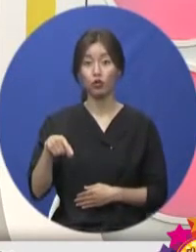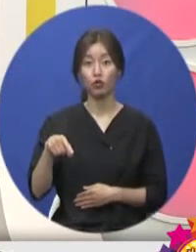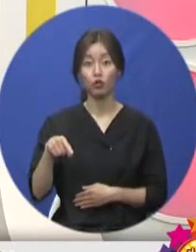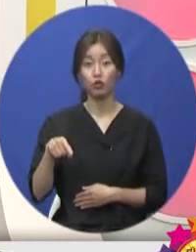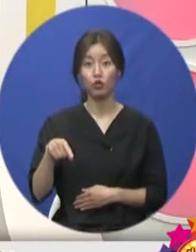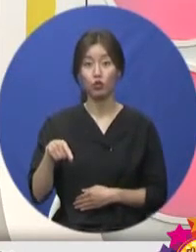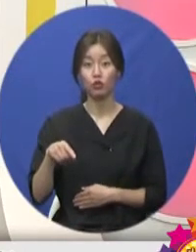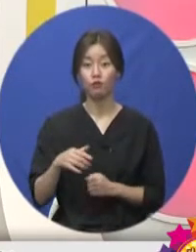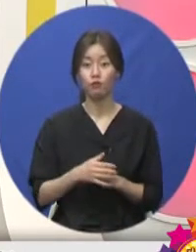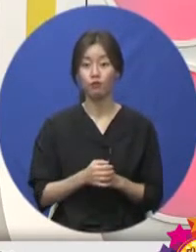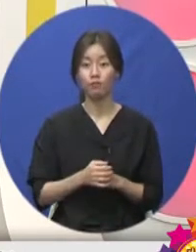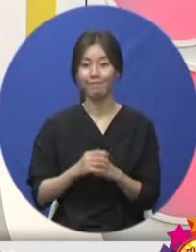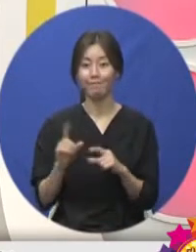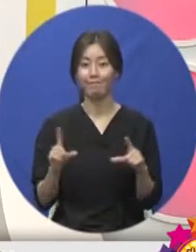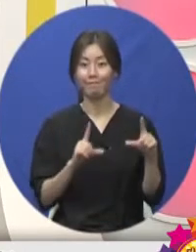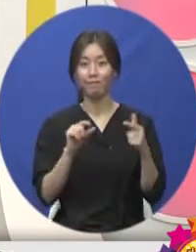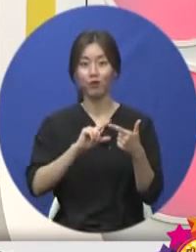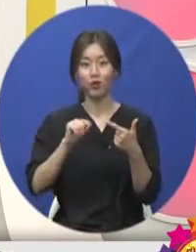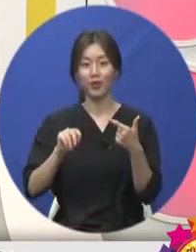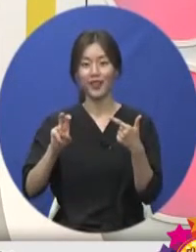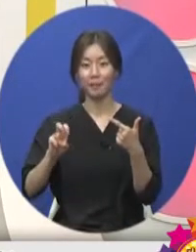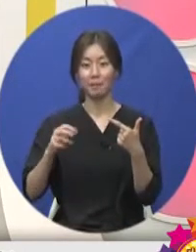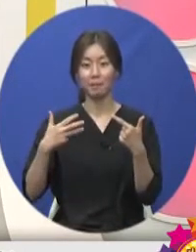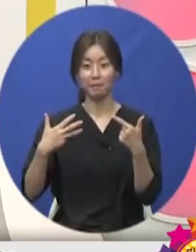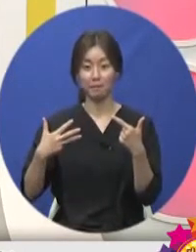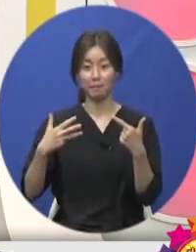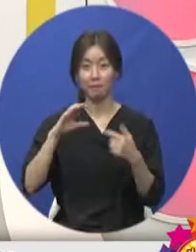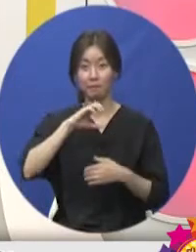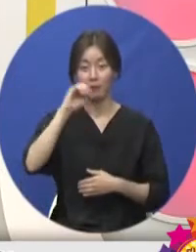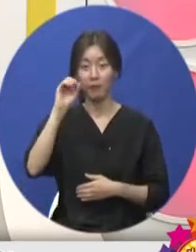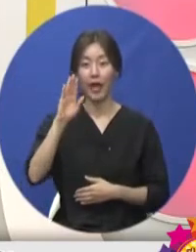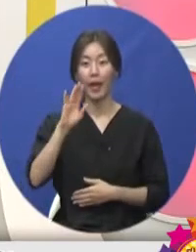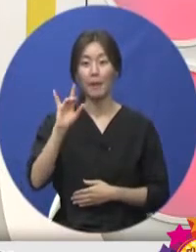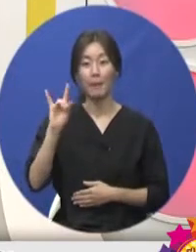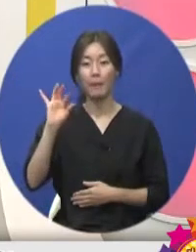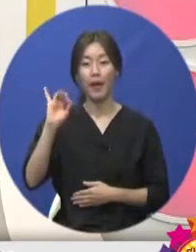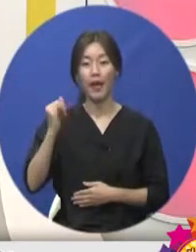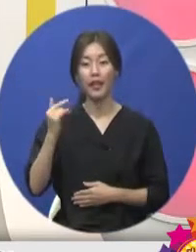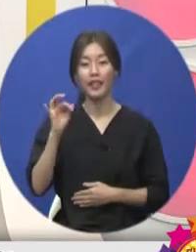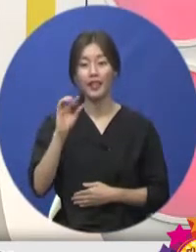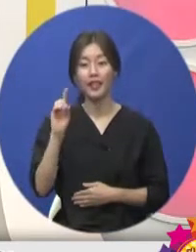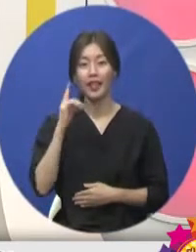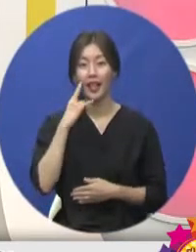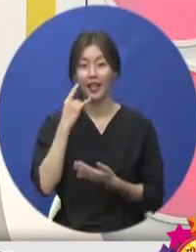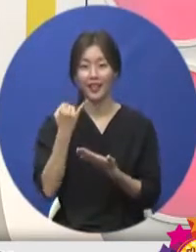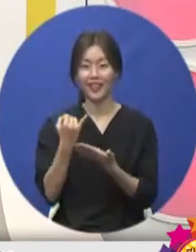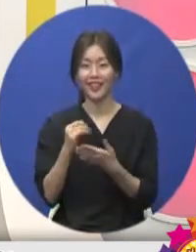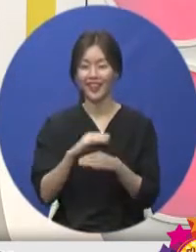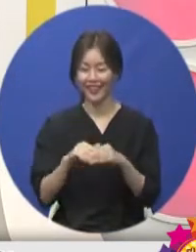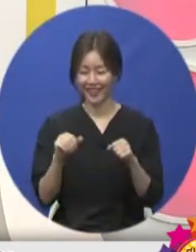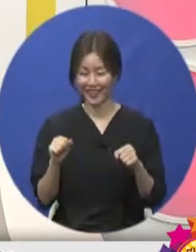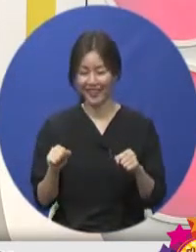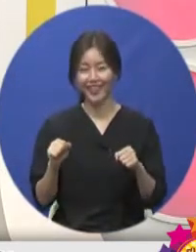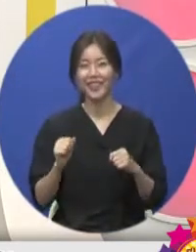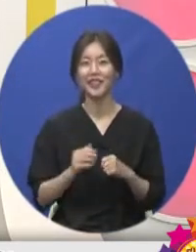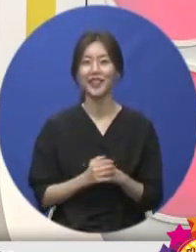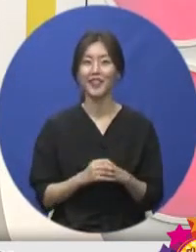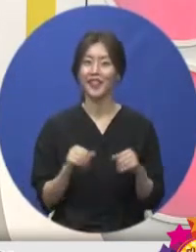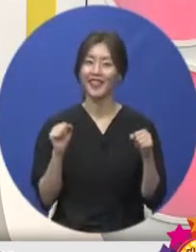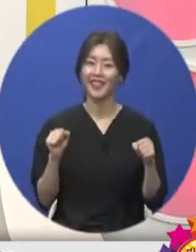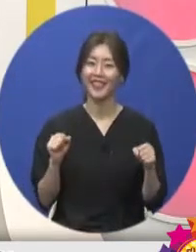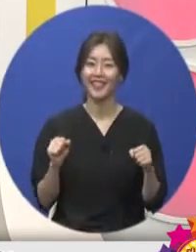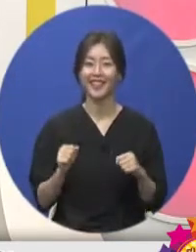북구에서 하셨네. 네. 6월 28일 날 예, 배은하님이시네, 어머니. 안녕하세요, 어머니. 네.